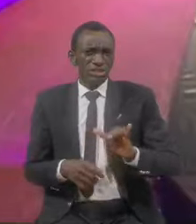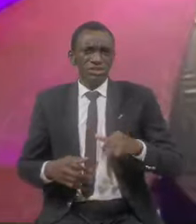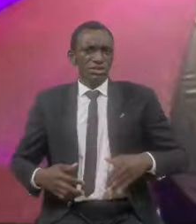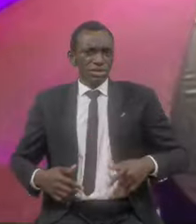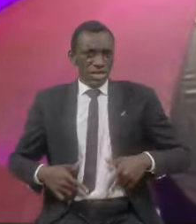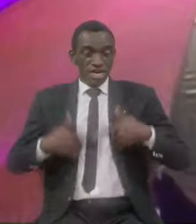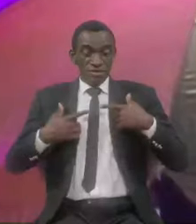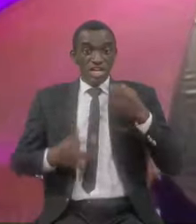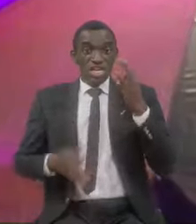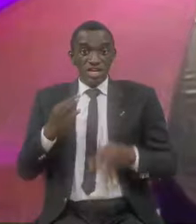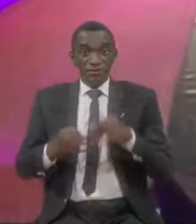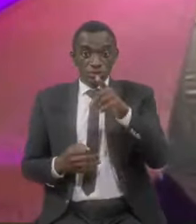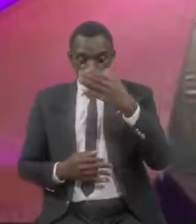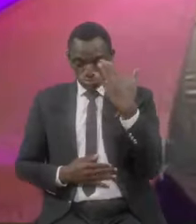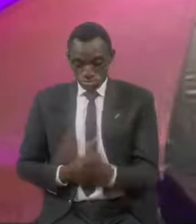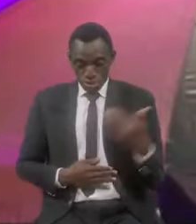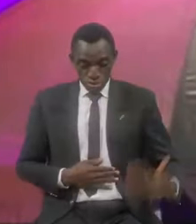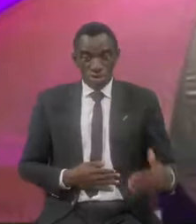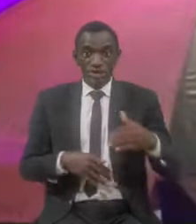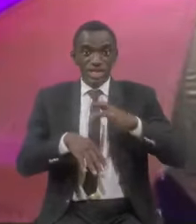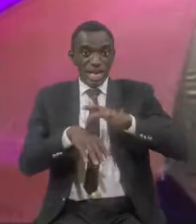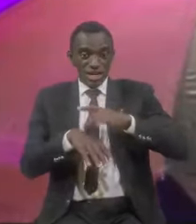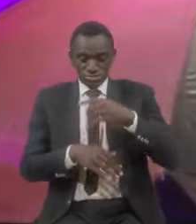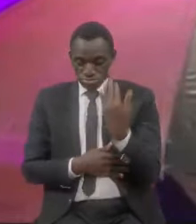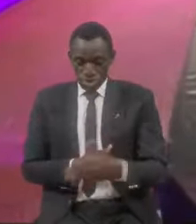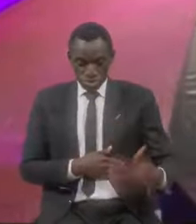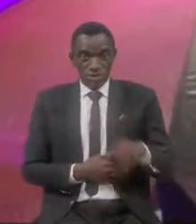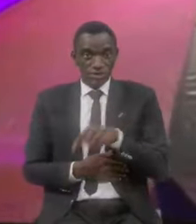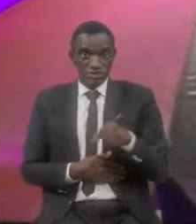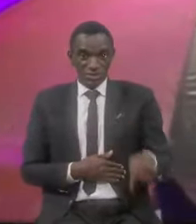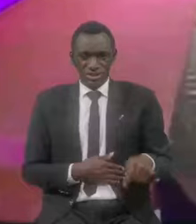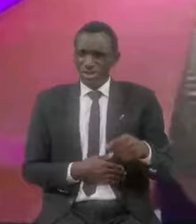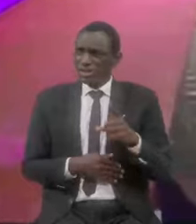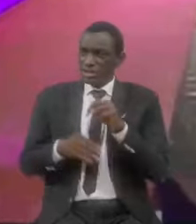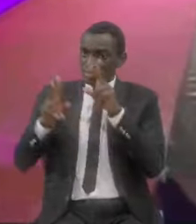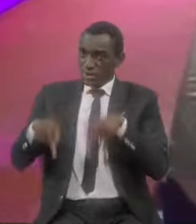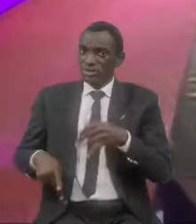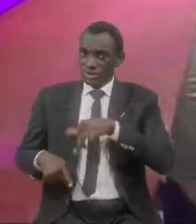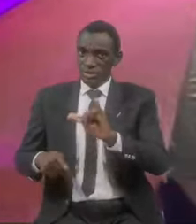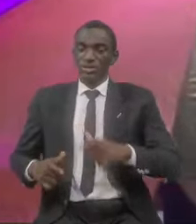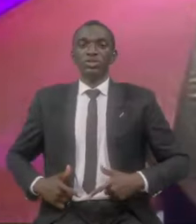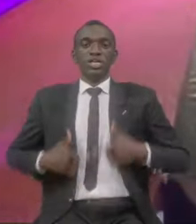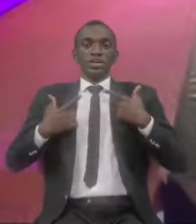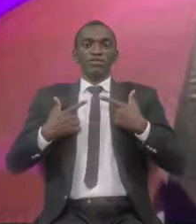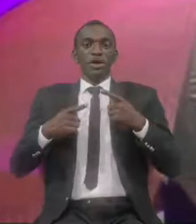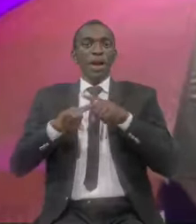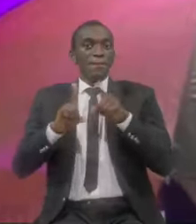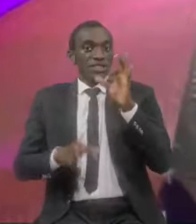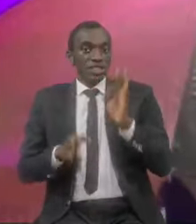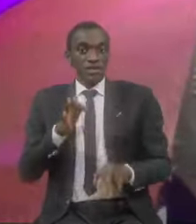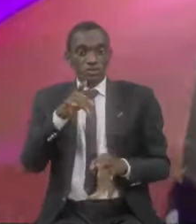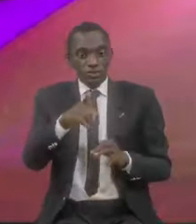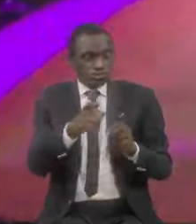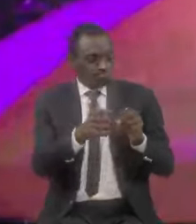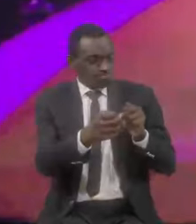Même amputer le pied là, il est toujours vivant. Mais écraser la tête,